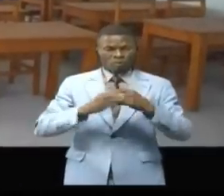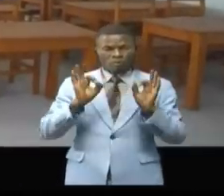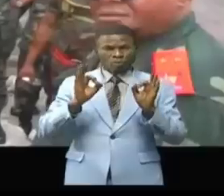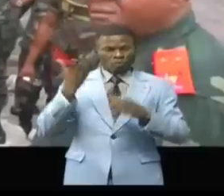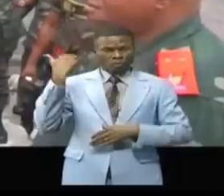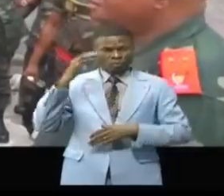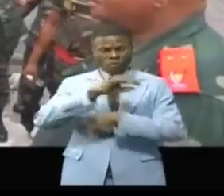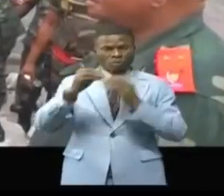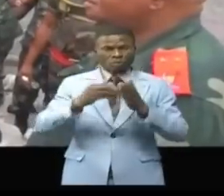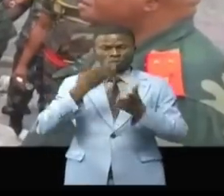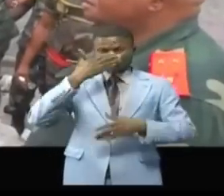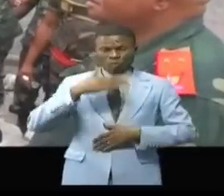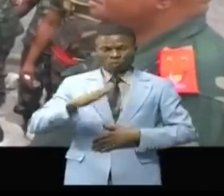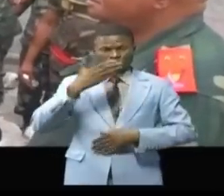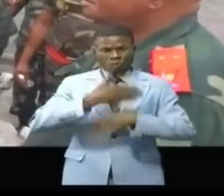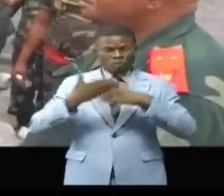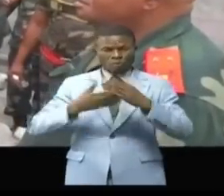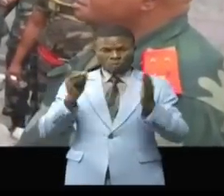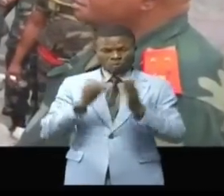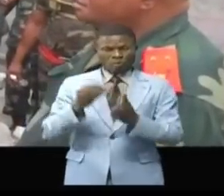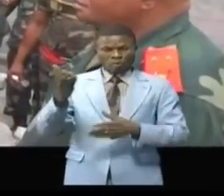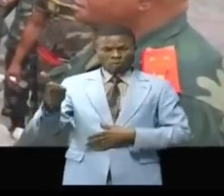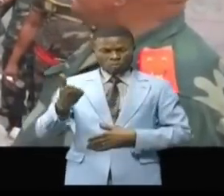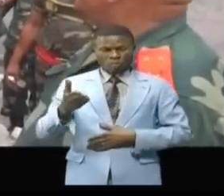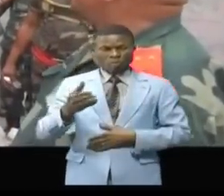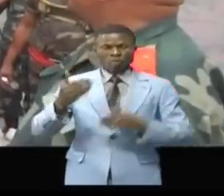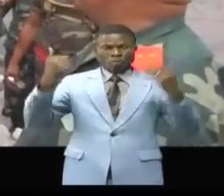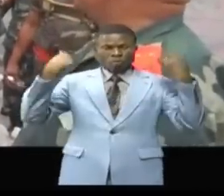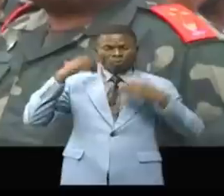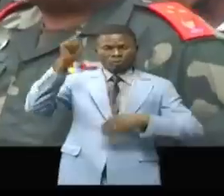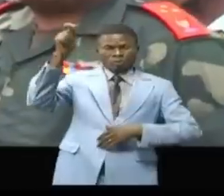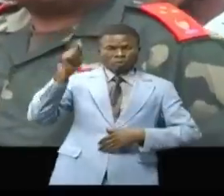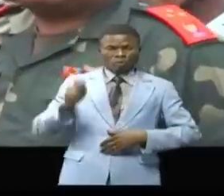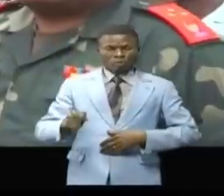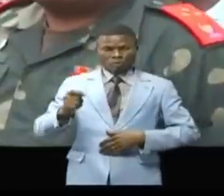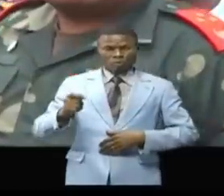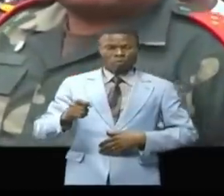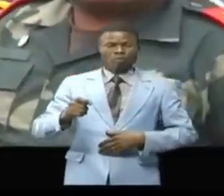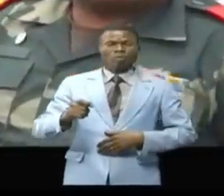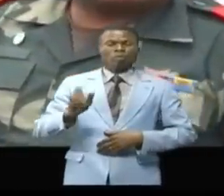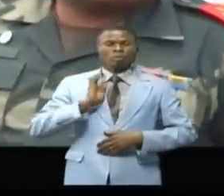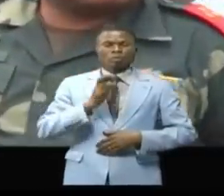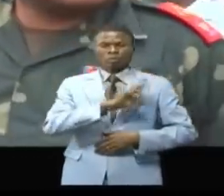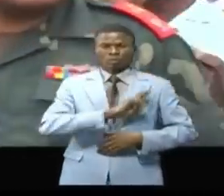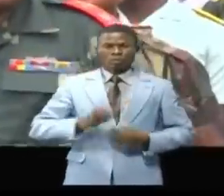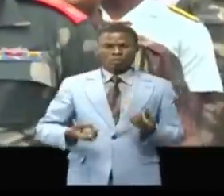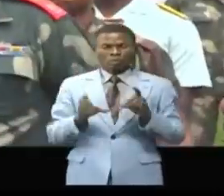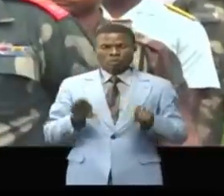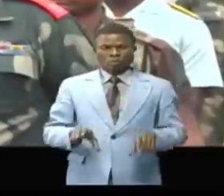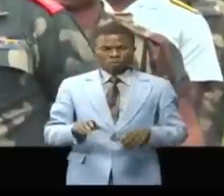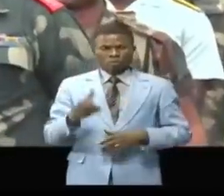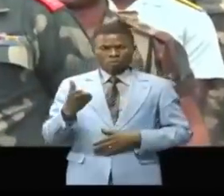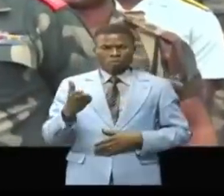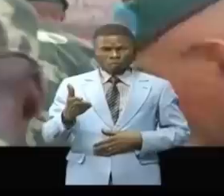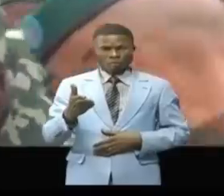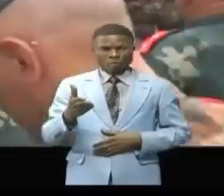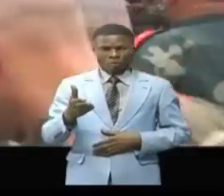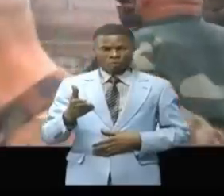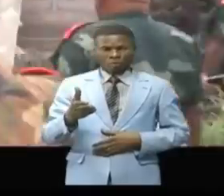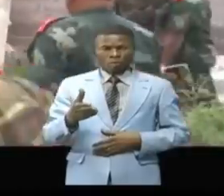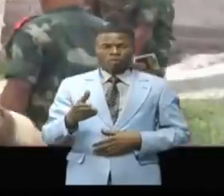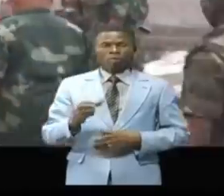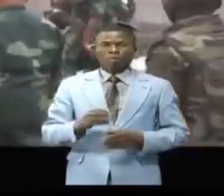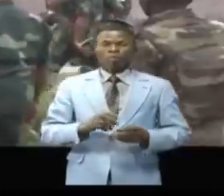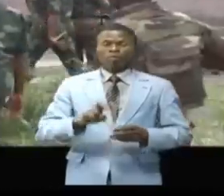les centres de santé en construction. Signalons que le chef d'état-major général des forces armées de la République démocratique du Congo a été